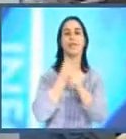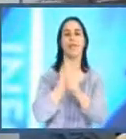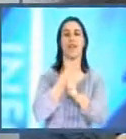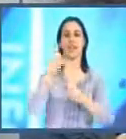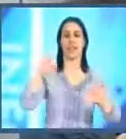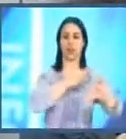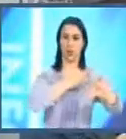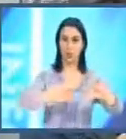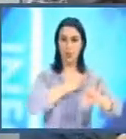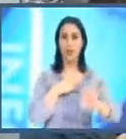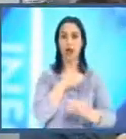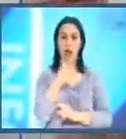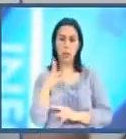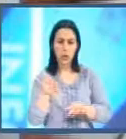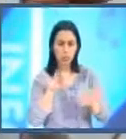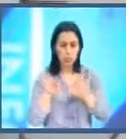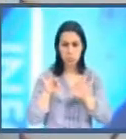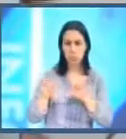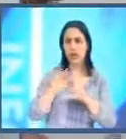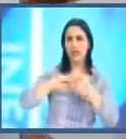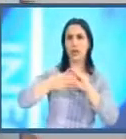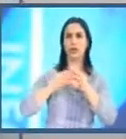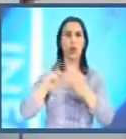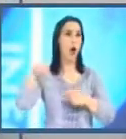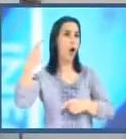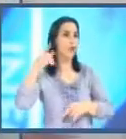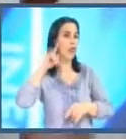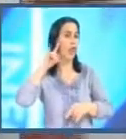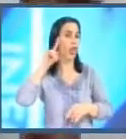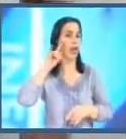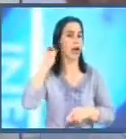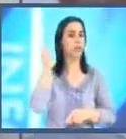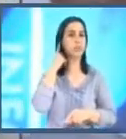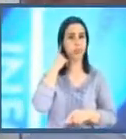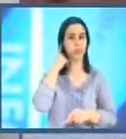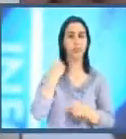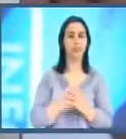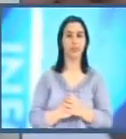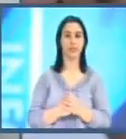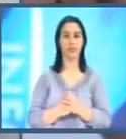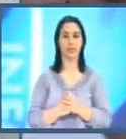ha que només els agafen encuriosits per la textura, però altres descobreixen el so.